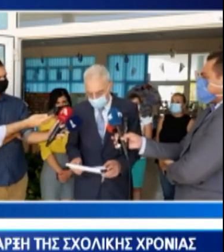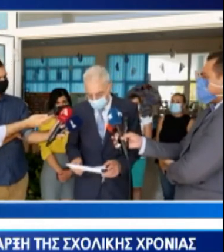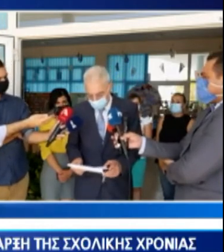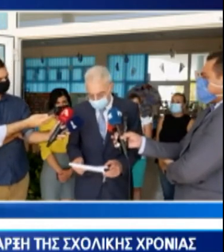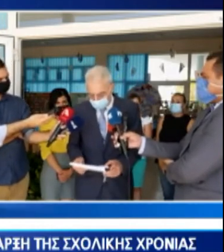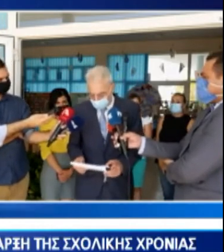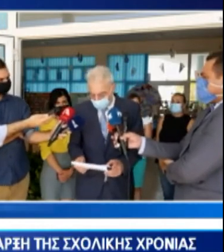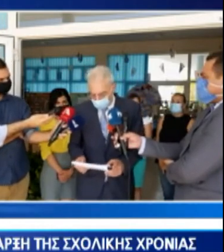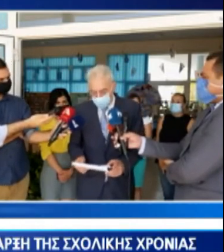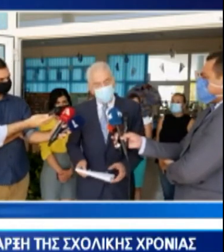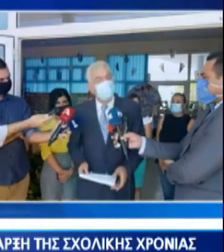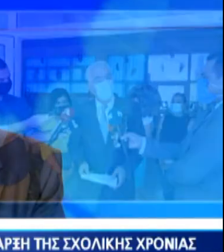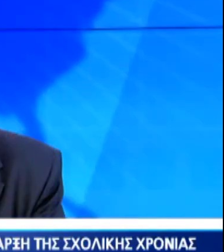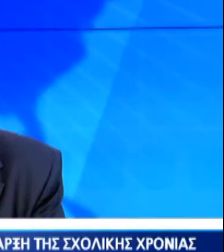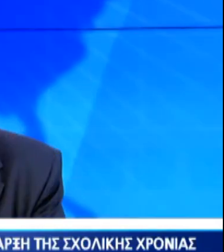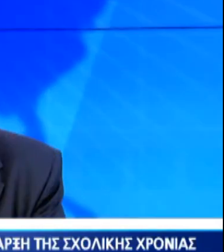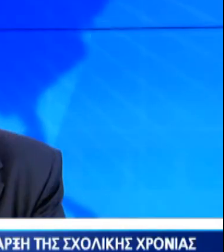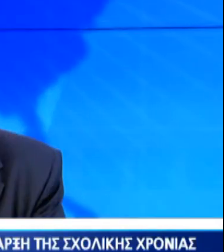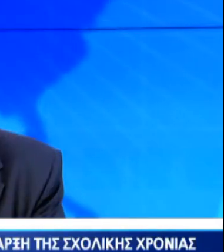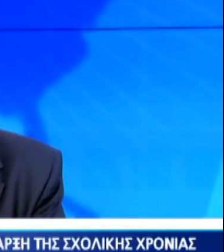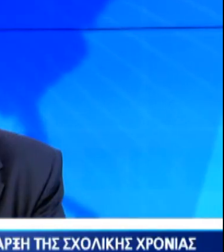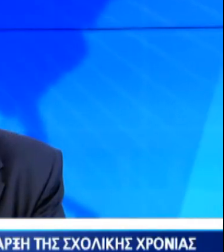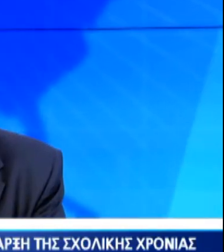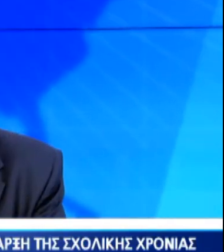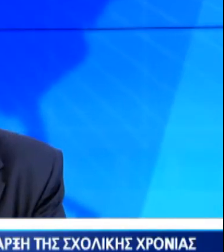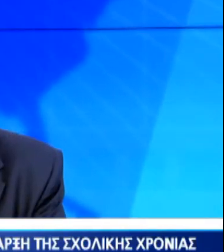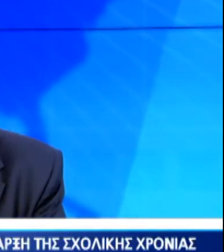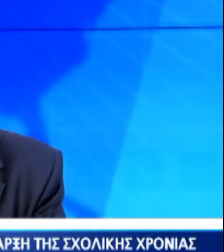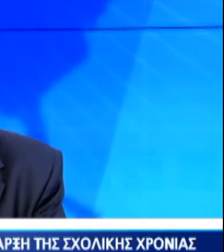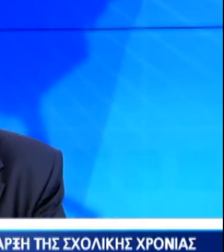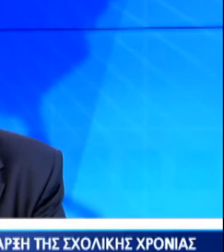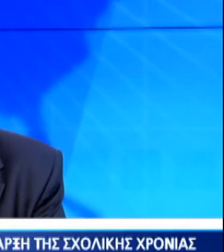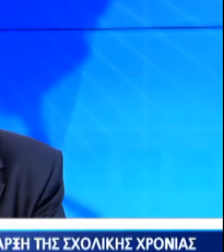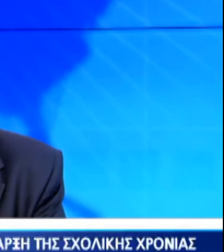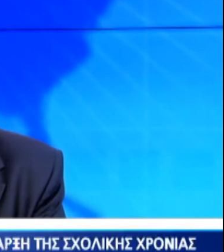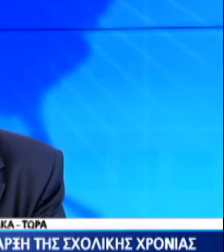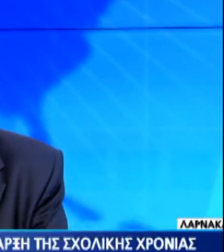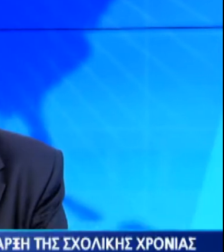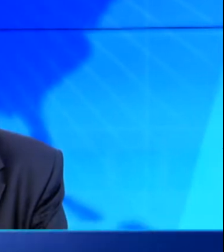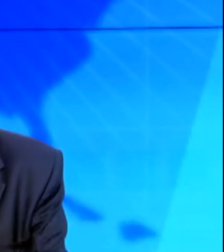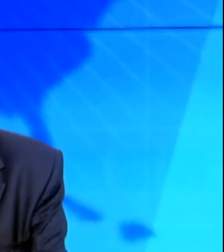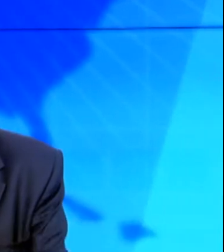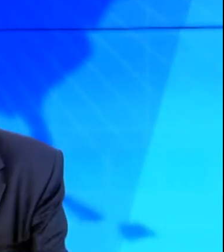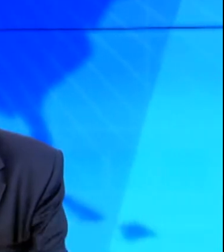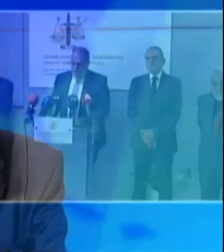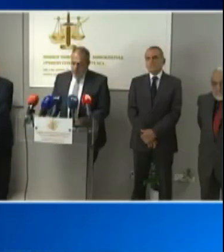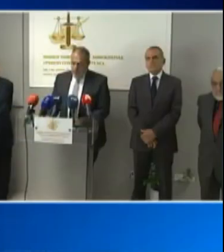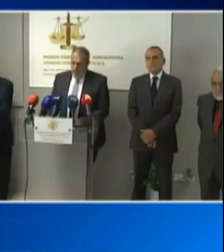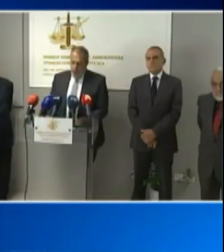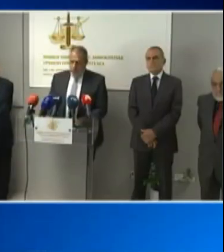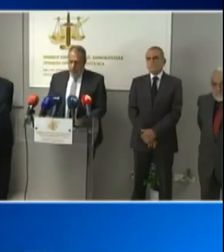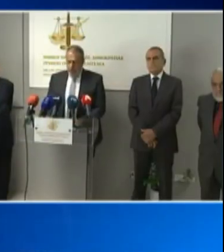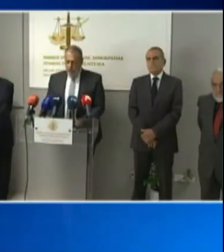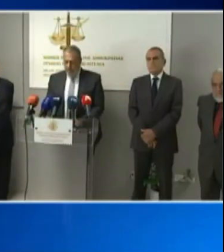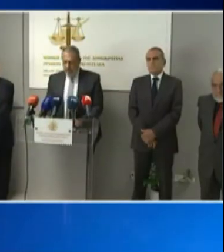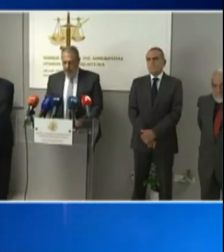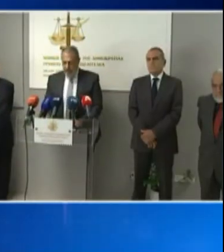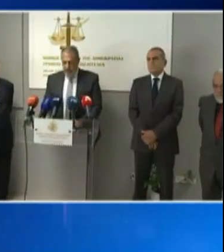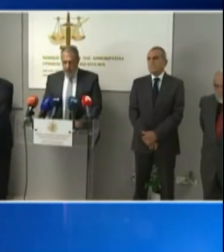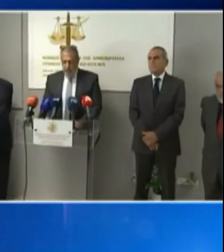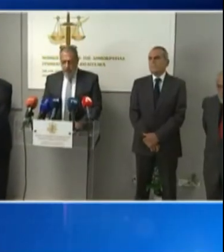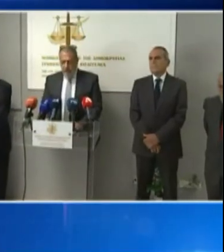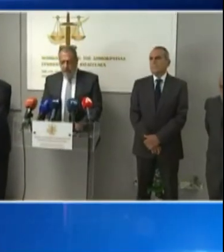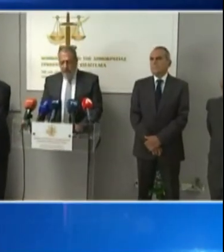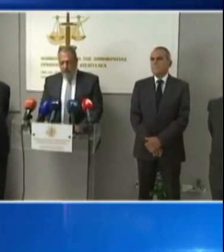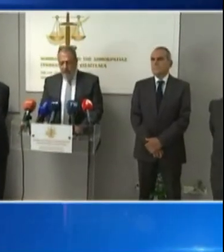κάναμε για τα σχολεία. Διακόπτουμε τη σύνδεση με τον Υπουργείο Παιδείας, δεν μπορεί να πάρει. Ακούσαμε το βασικό σημείο, θα επανέλθουμε και πάμε στη νομική